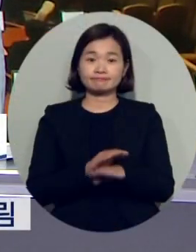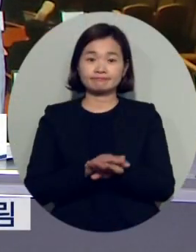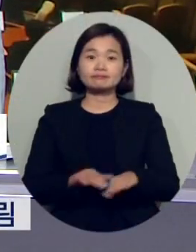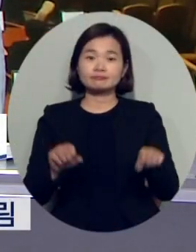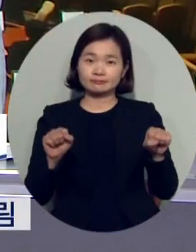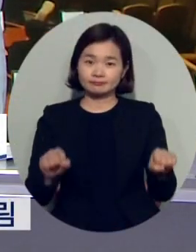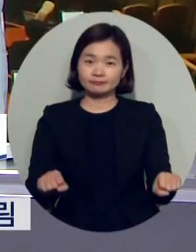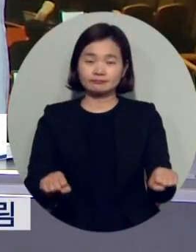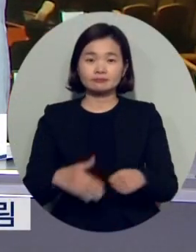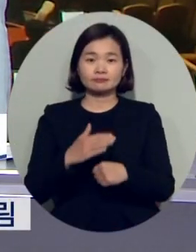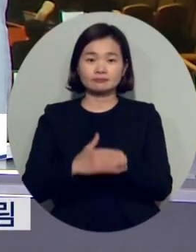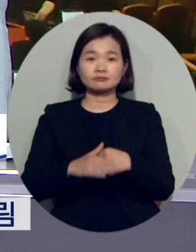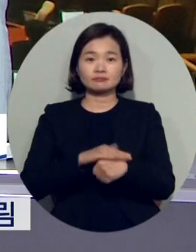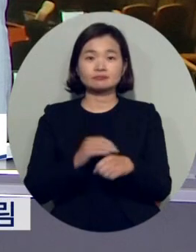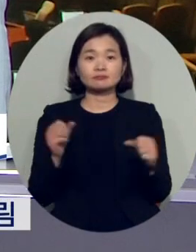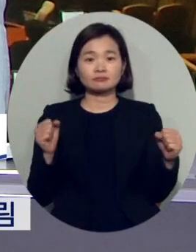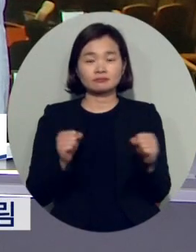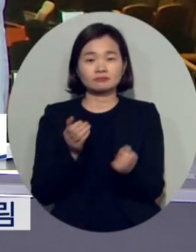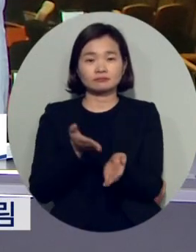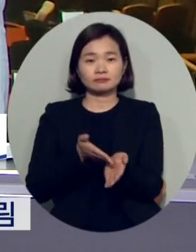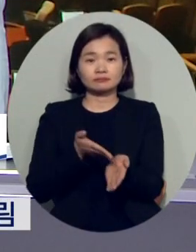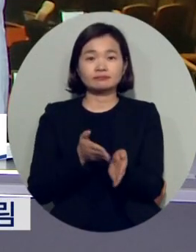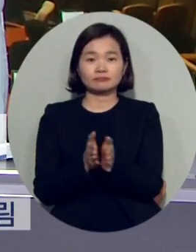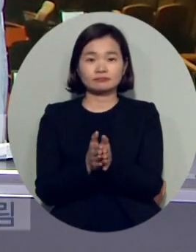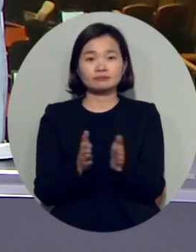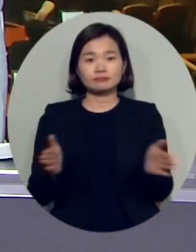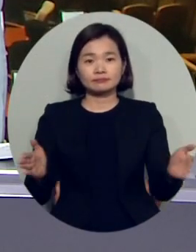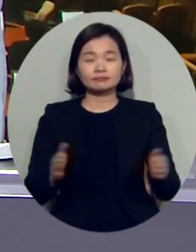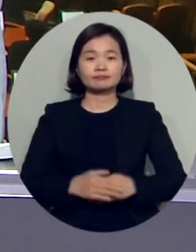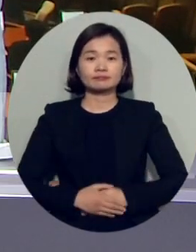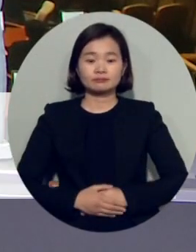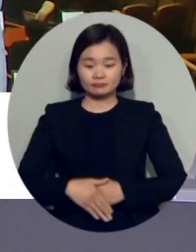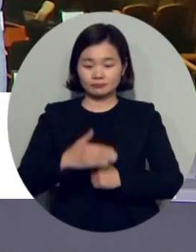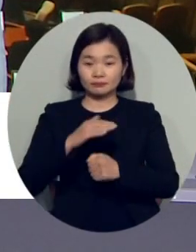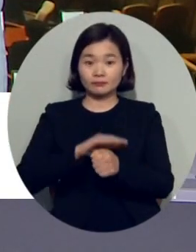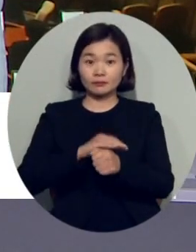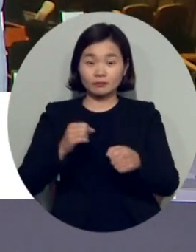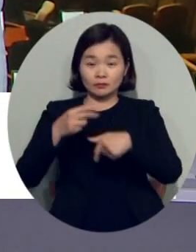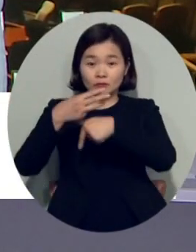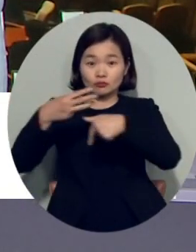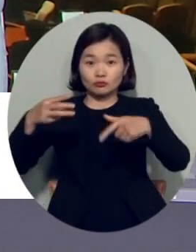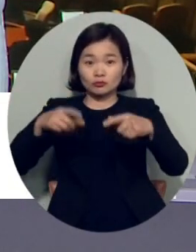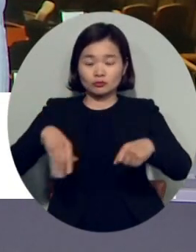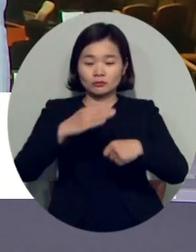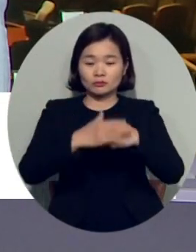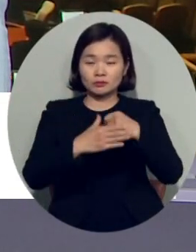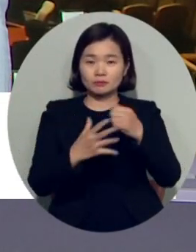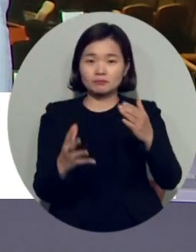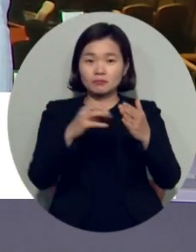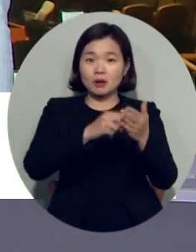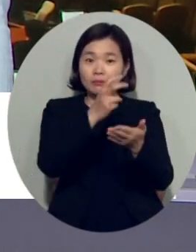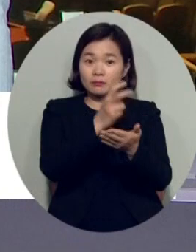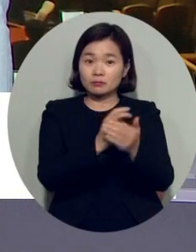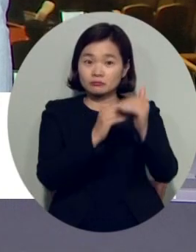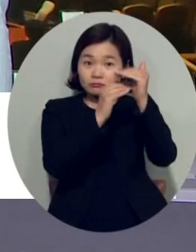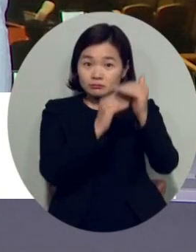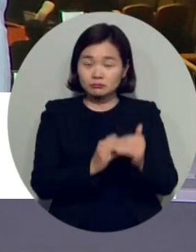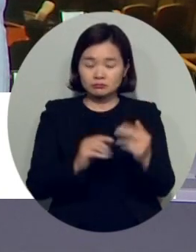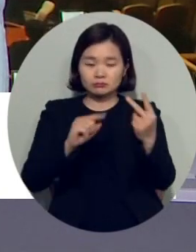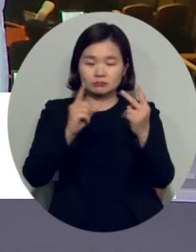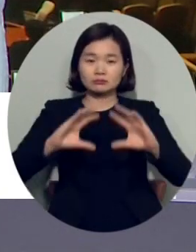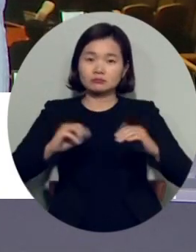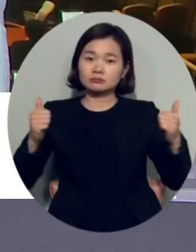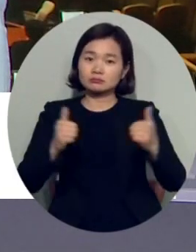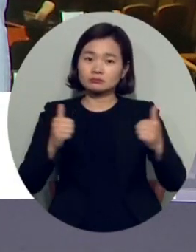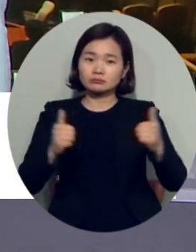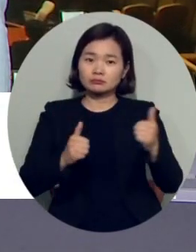여러분 안녕하십니까? 대구 경북 소식 전해드립니다. 경북 군의군 대구 편입 법률안의 2월 국회